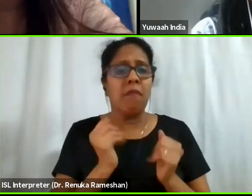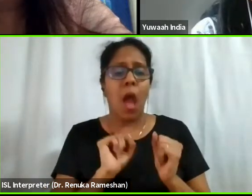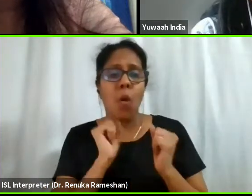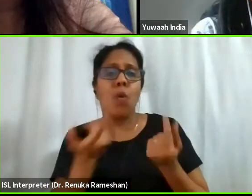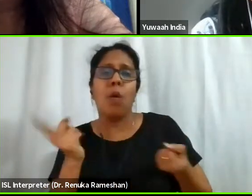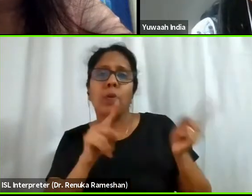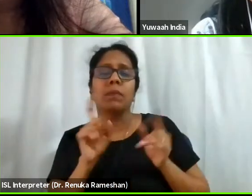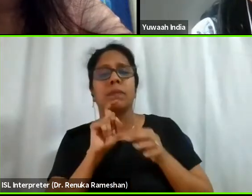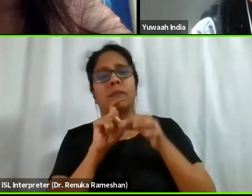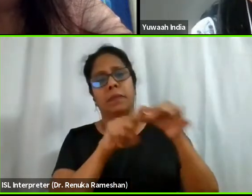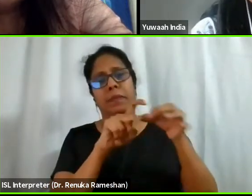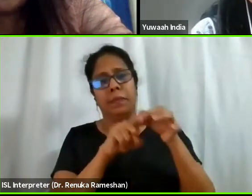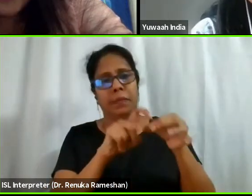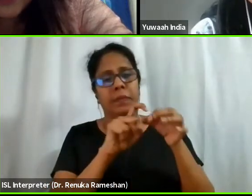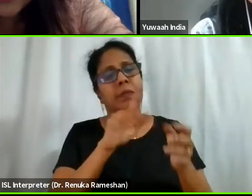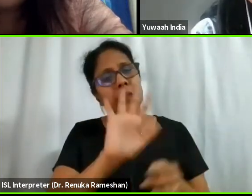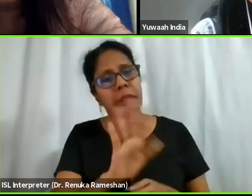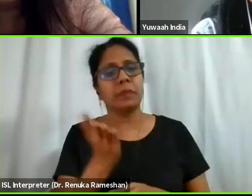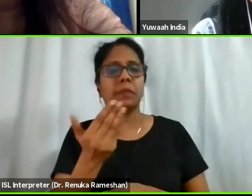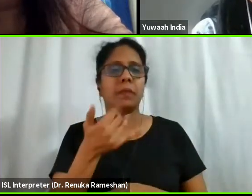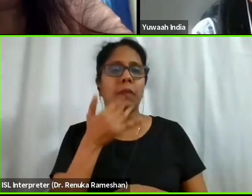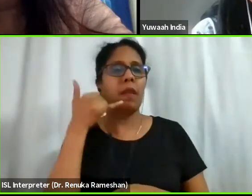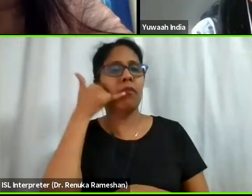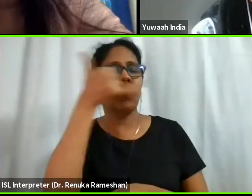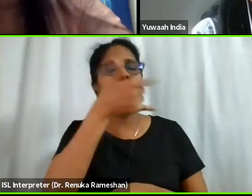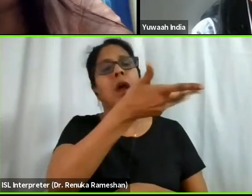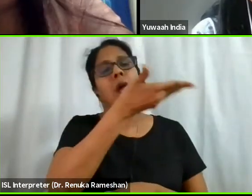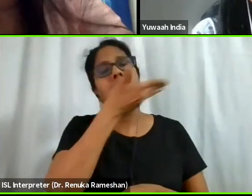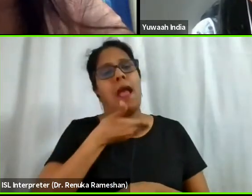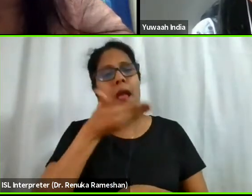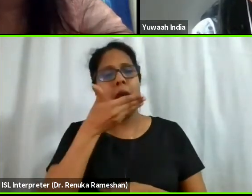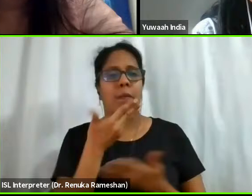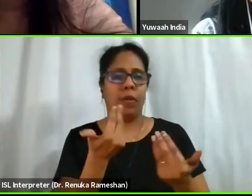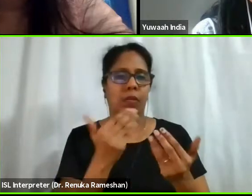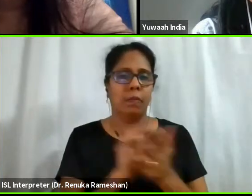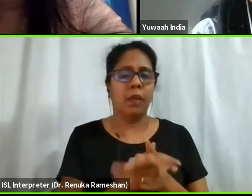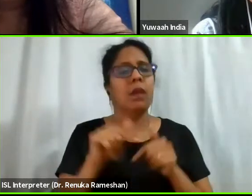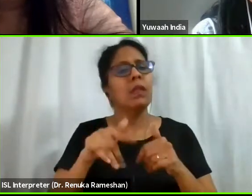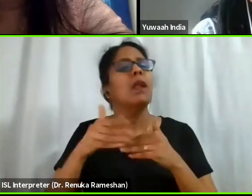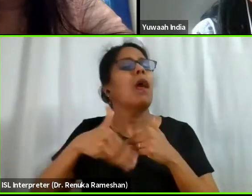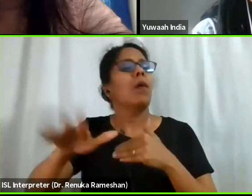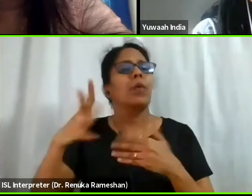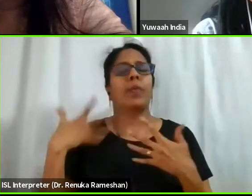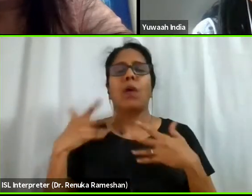आपको एडवाइस कर सकते हैं, और ये सबसे होपफुली आपको ठीक लगेगा।